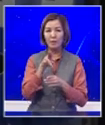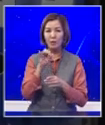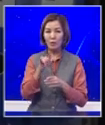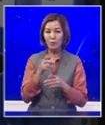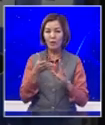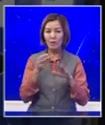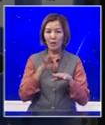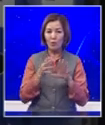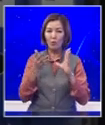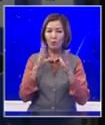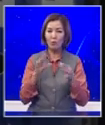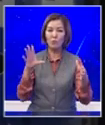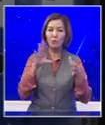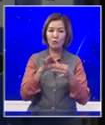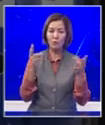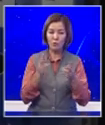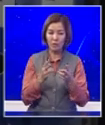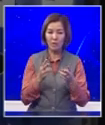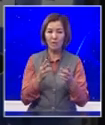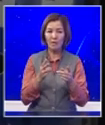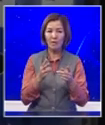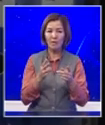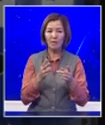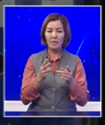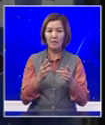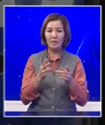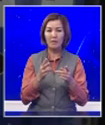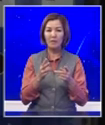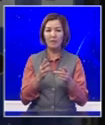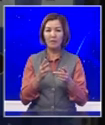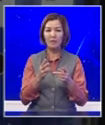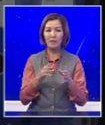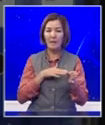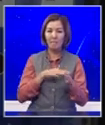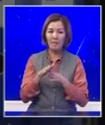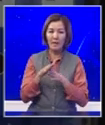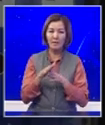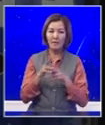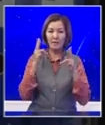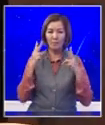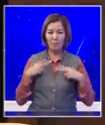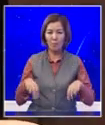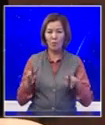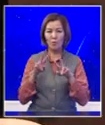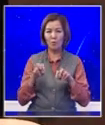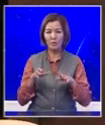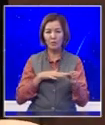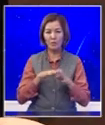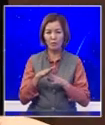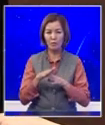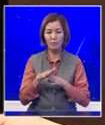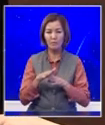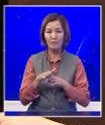диагнозбен учетқа тұру керек. Сол жерден толық барлық клиника лабораторлық зерттеуден өтіп, анықталған